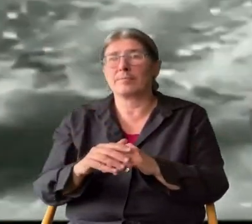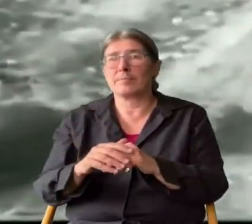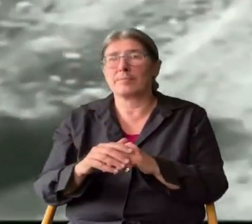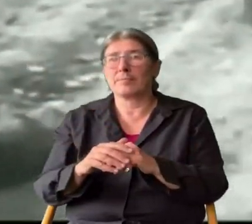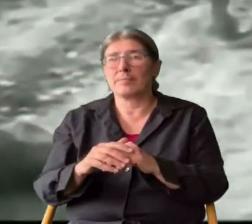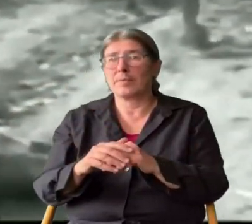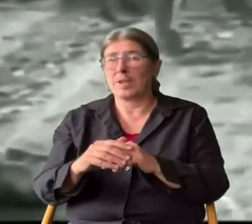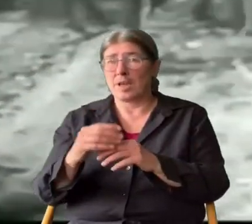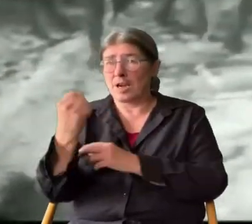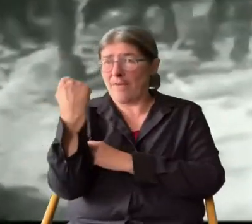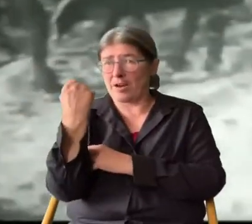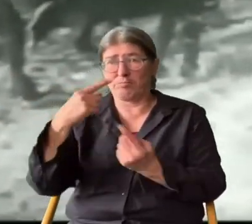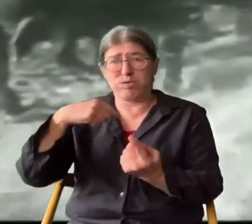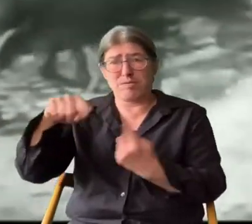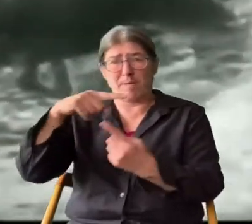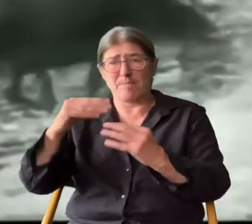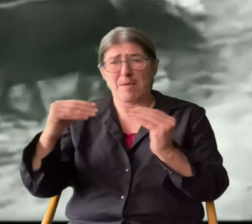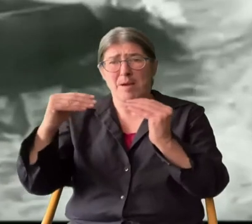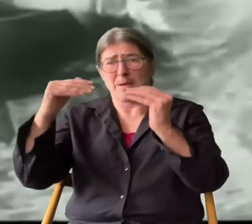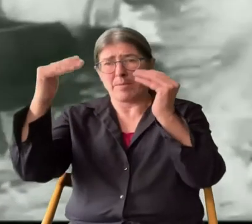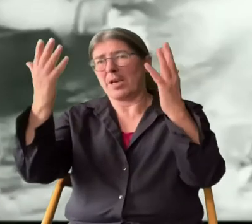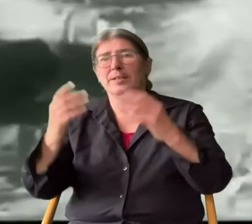Die Spirale der Gewalt.